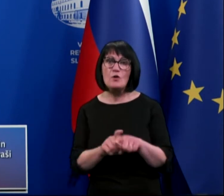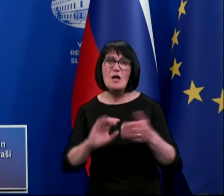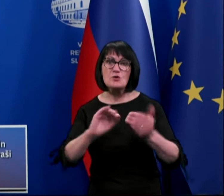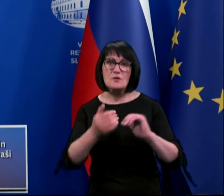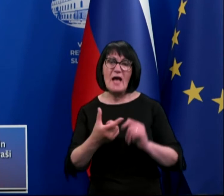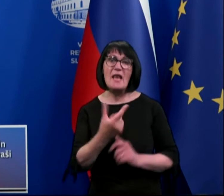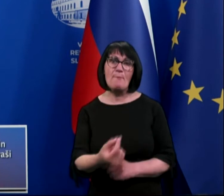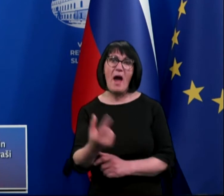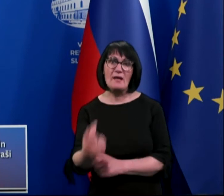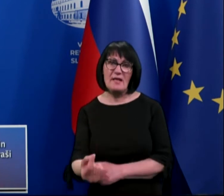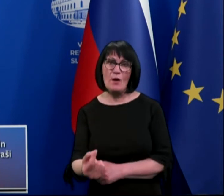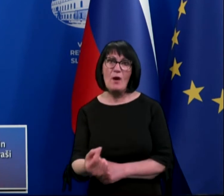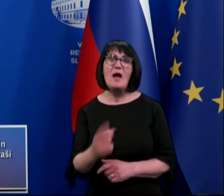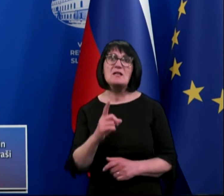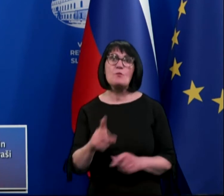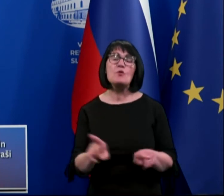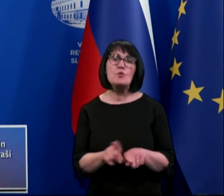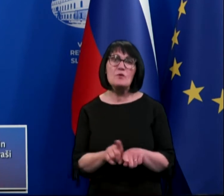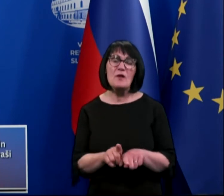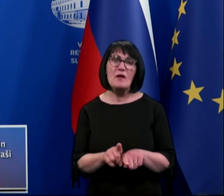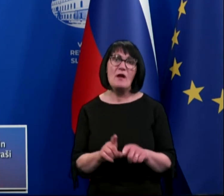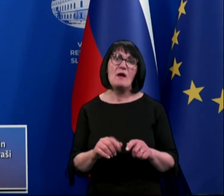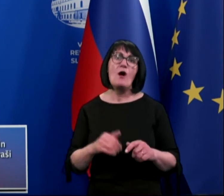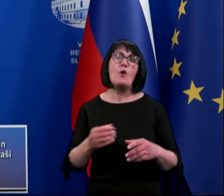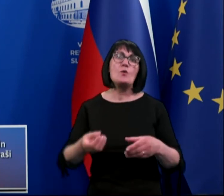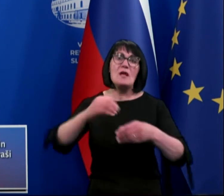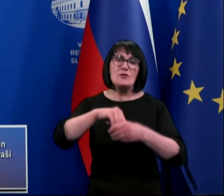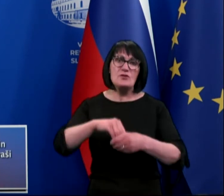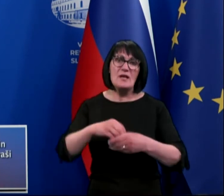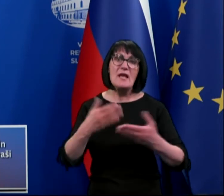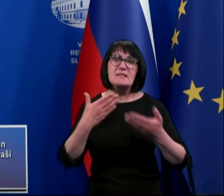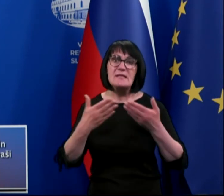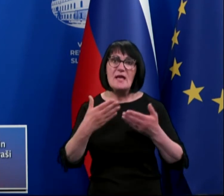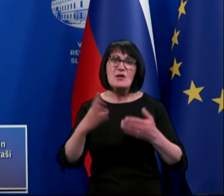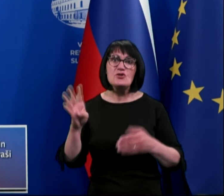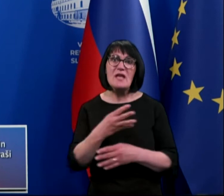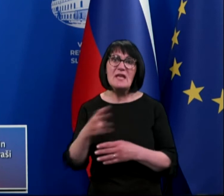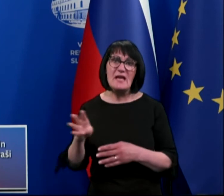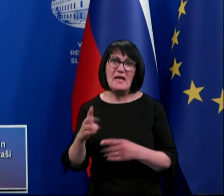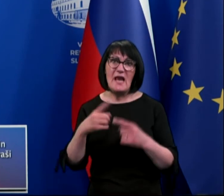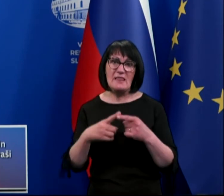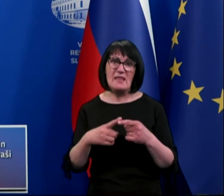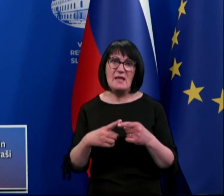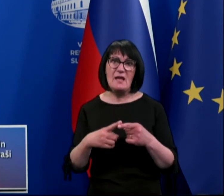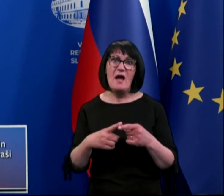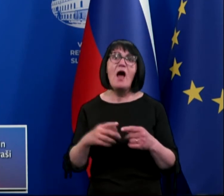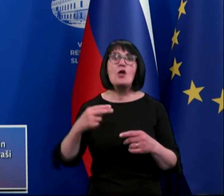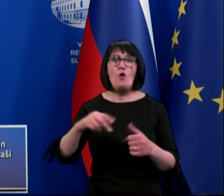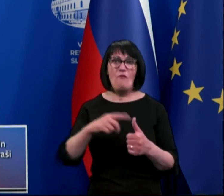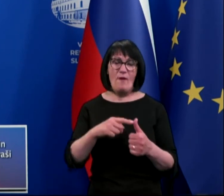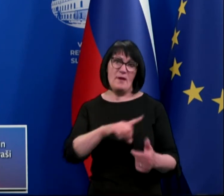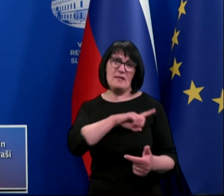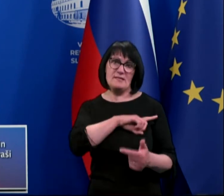socialnih partnerjev, smo se kot SVRK udeležili sej 4-krat in sicer v novembru,